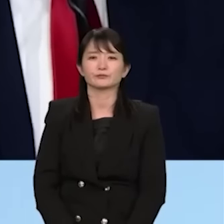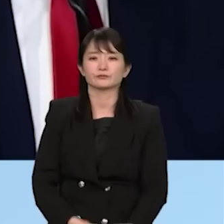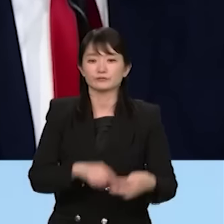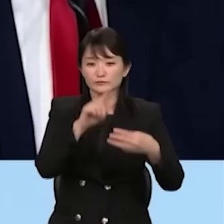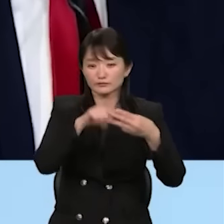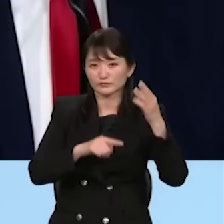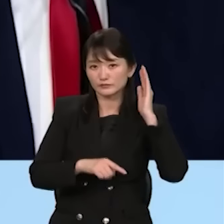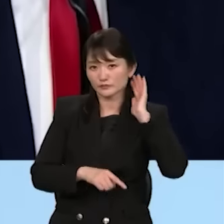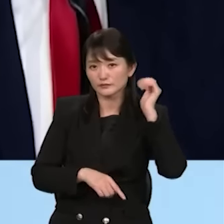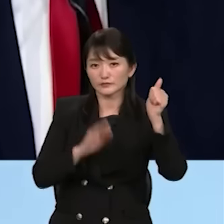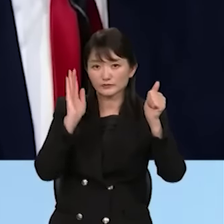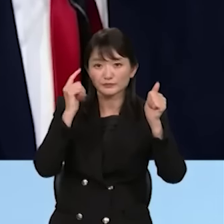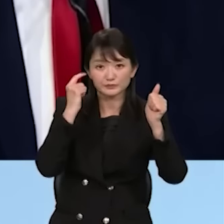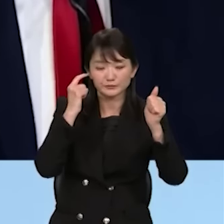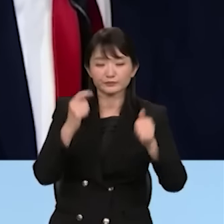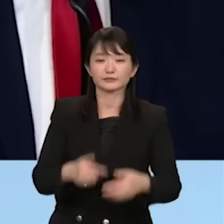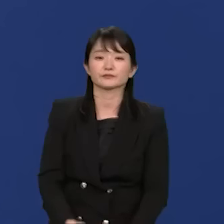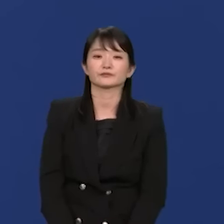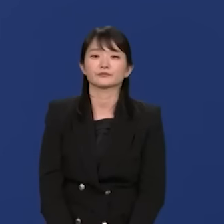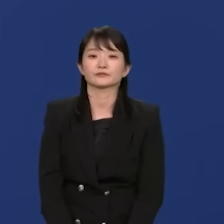대통령 이야기 직접 들어보시죠.